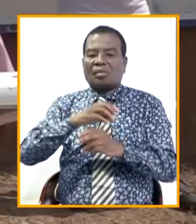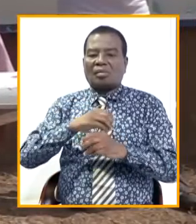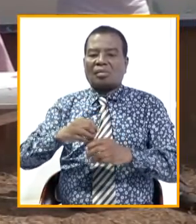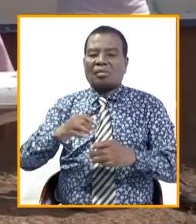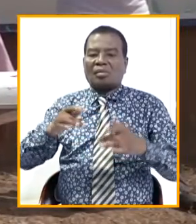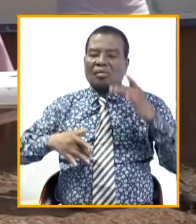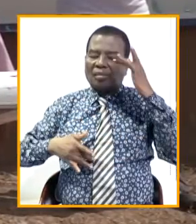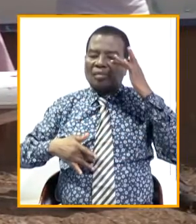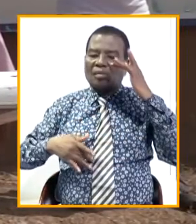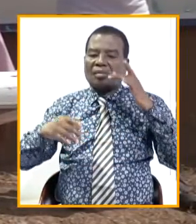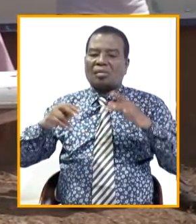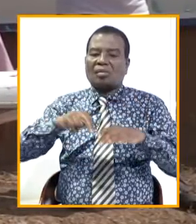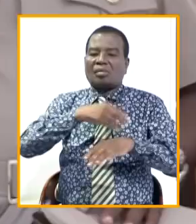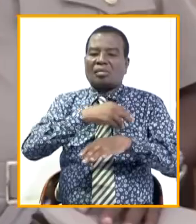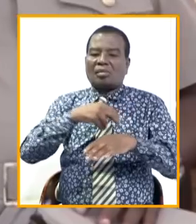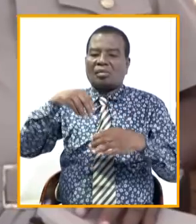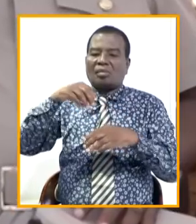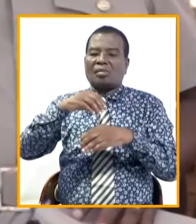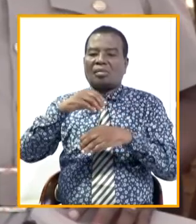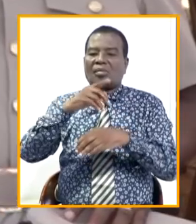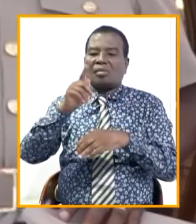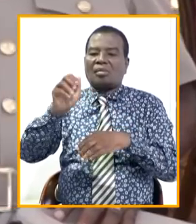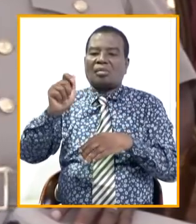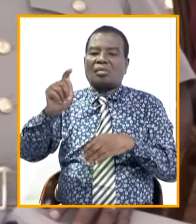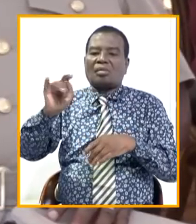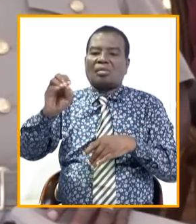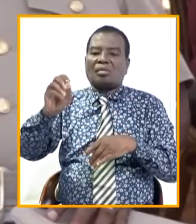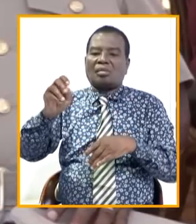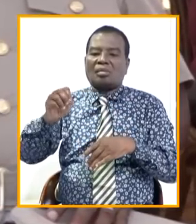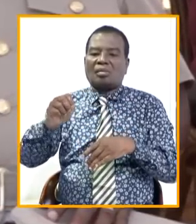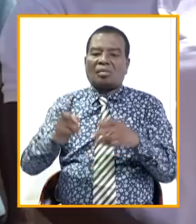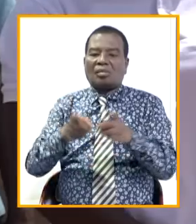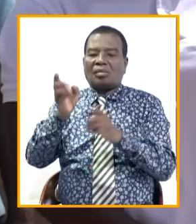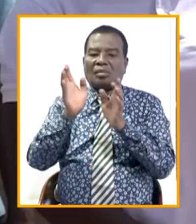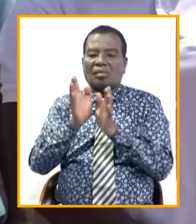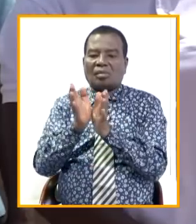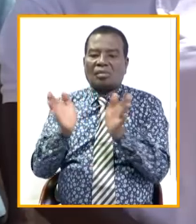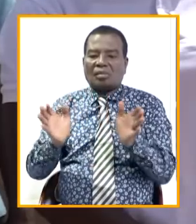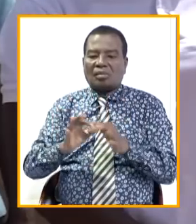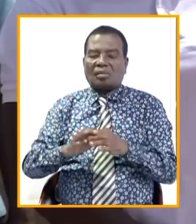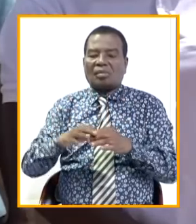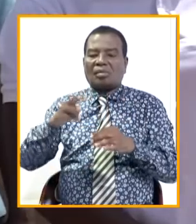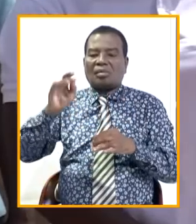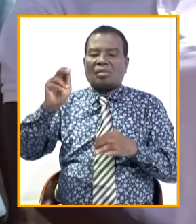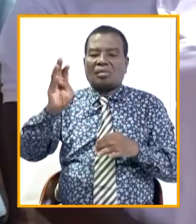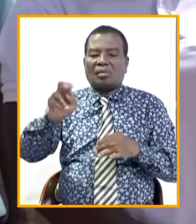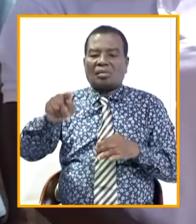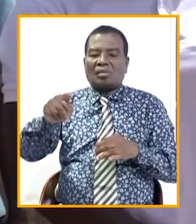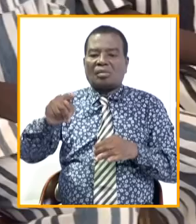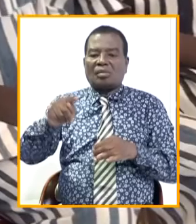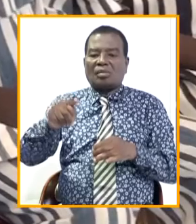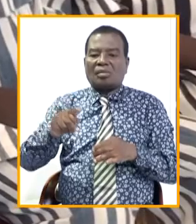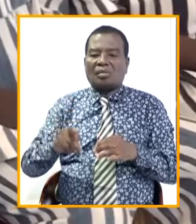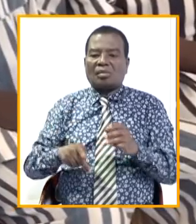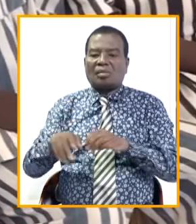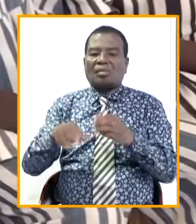patients au niveau de Kachola. À travers cette action, le directeur général du BINET soutient la politique de la santé prônée par le